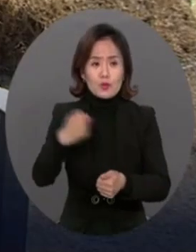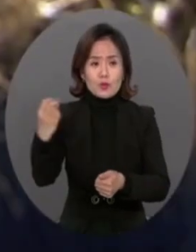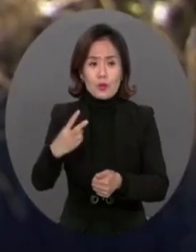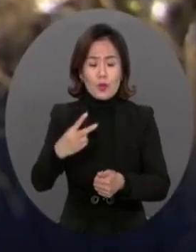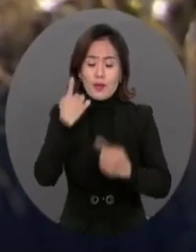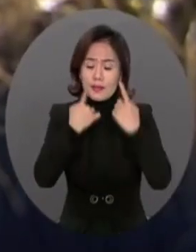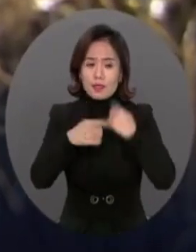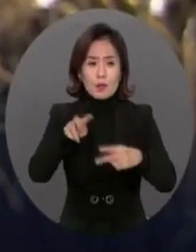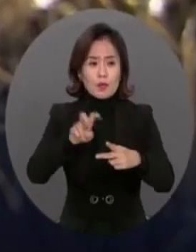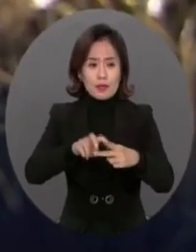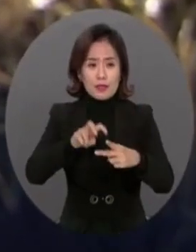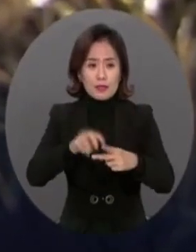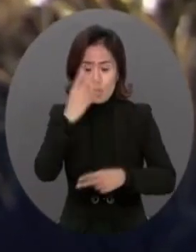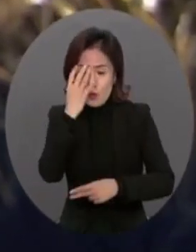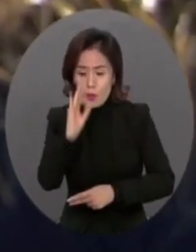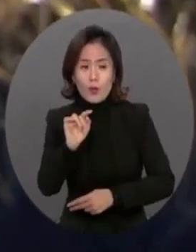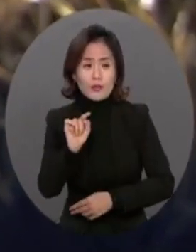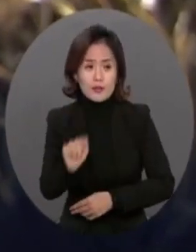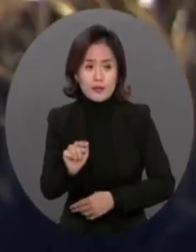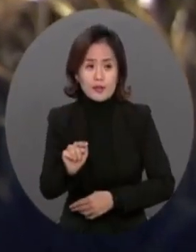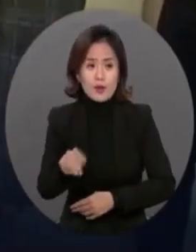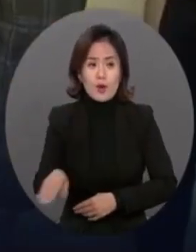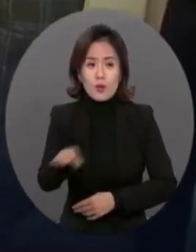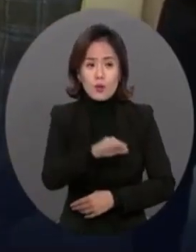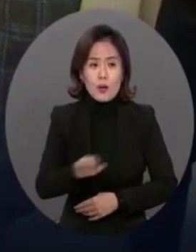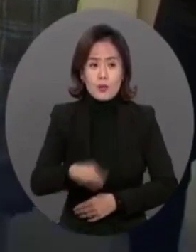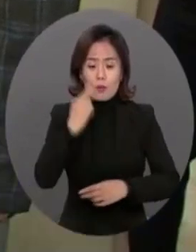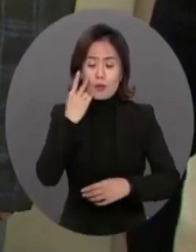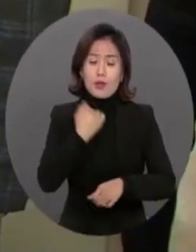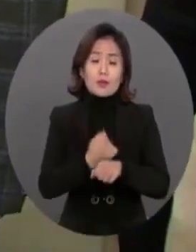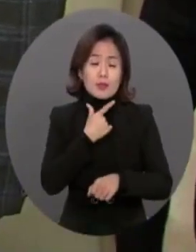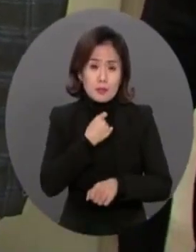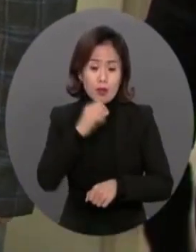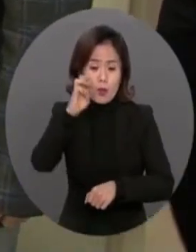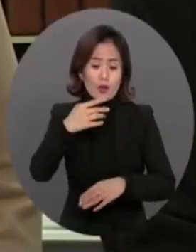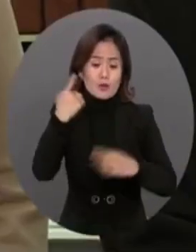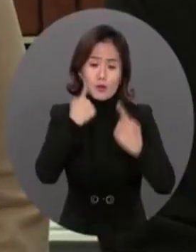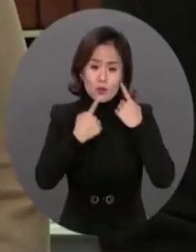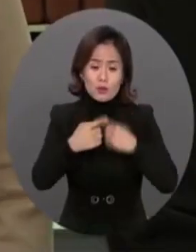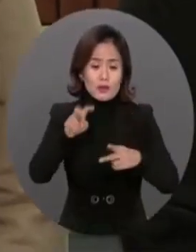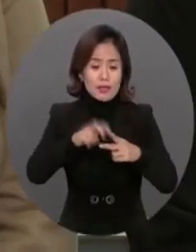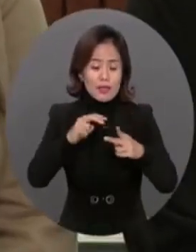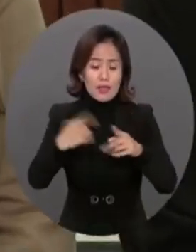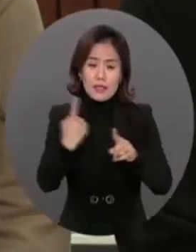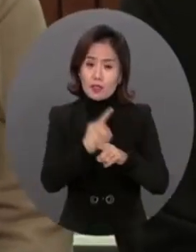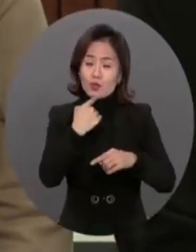centers is what we hope to do in the United States. 광주 트라우마 센터의 치유 경험이